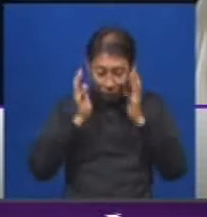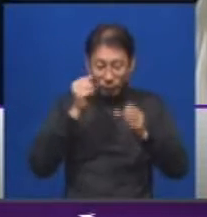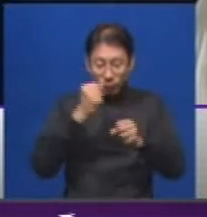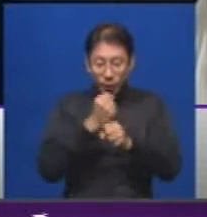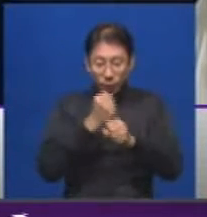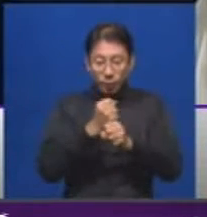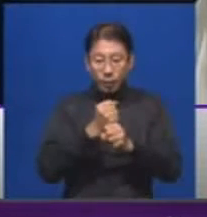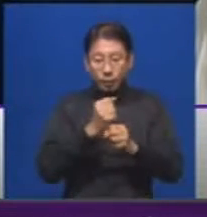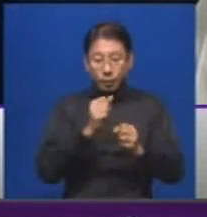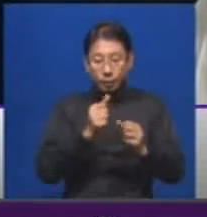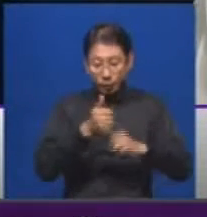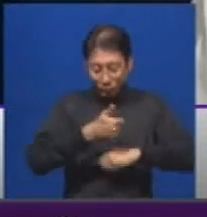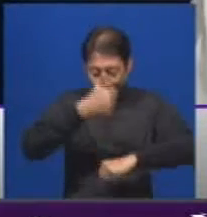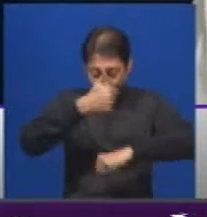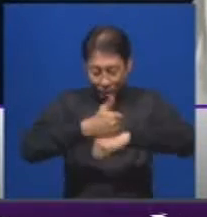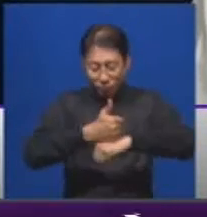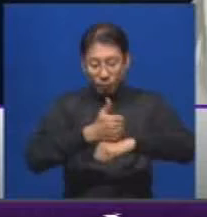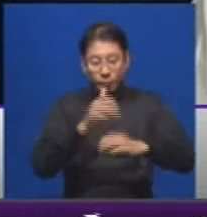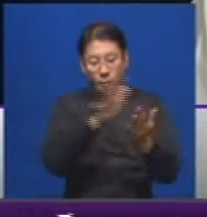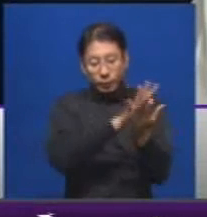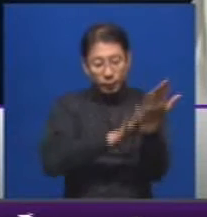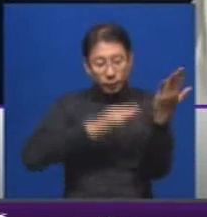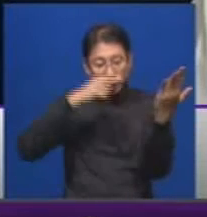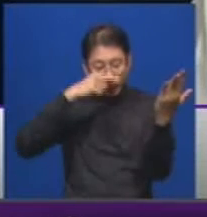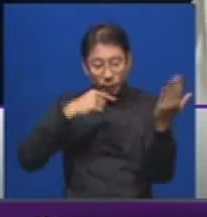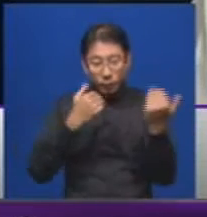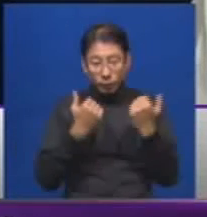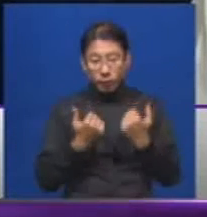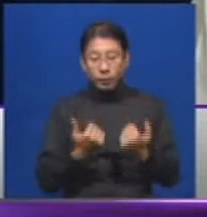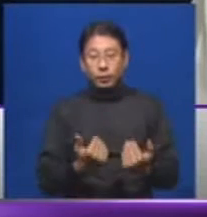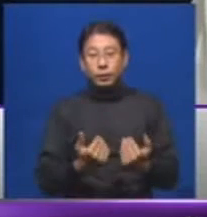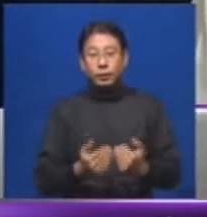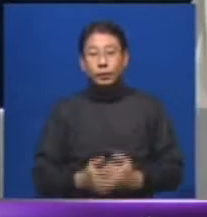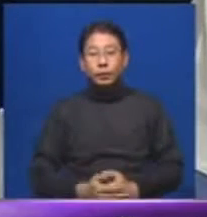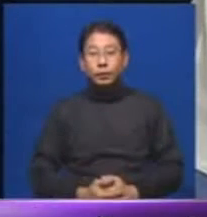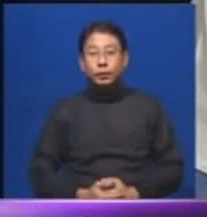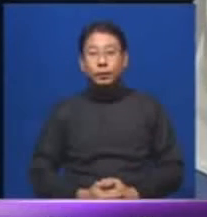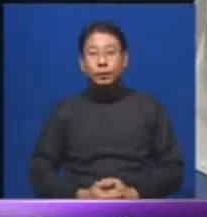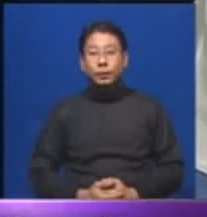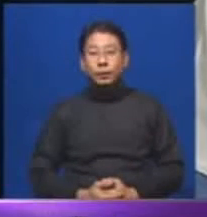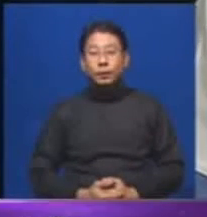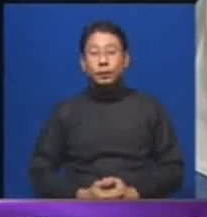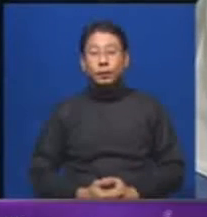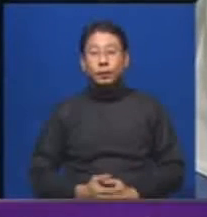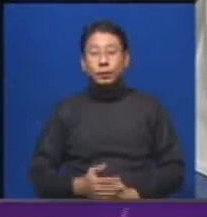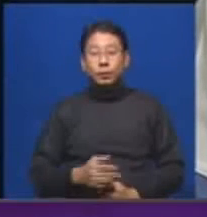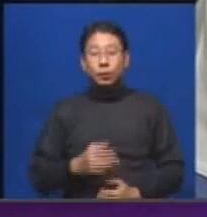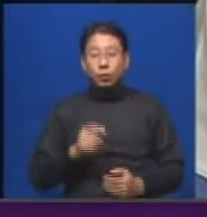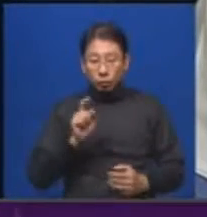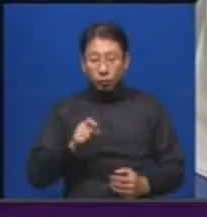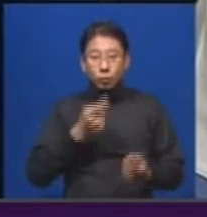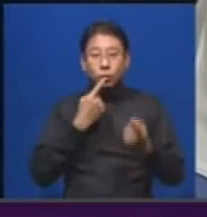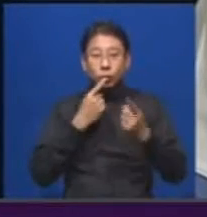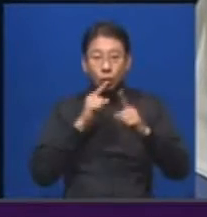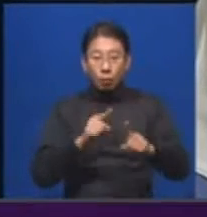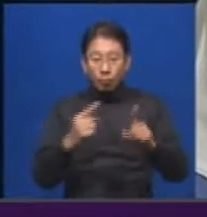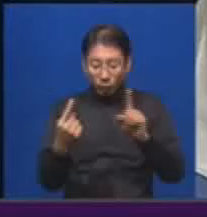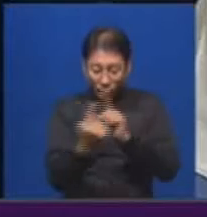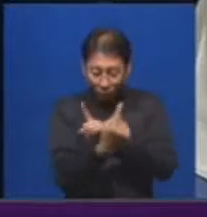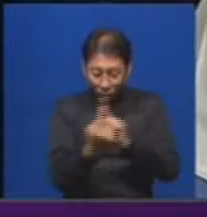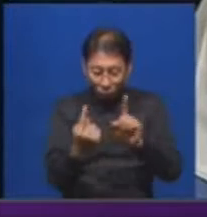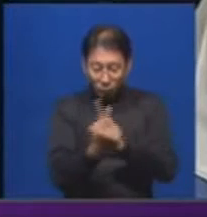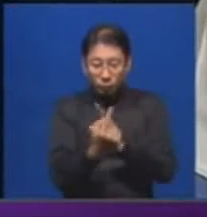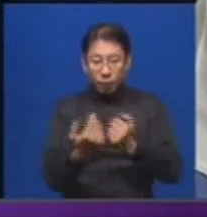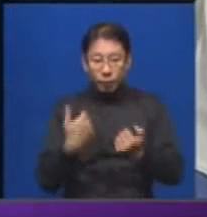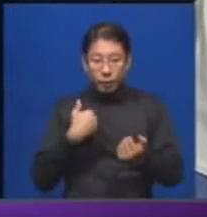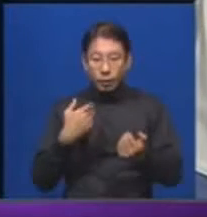ประเทศชาติบ้านเมืองมาสู่จุดนี้ผมจึงต้องตอบคำถามแก่สังคมว่า